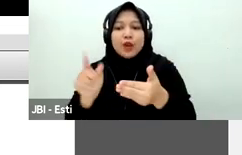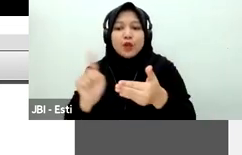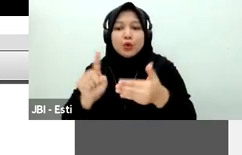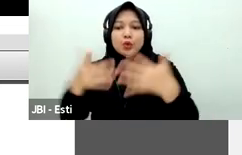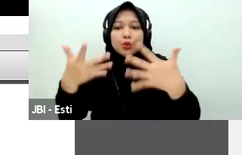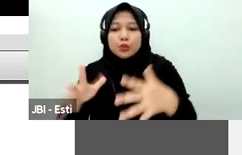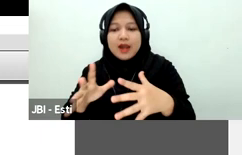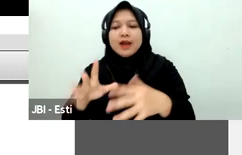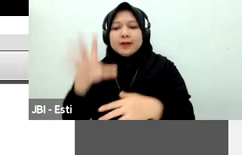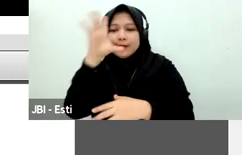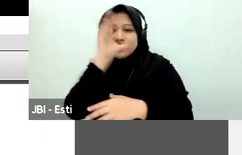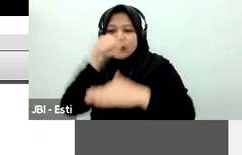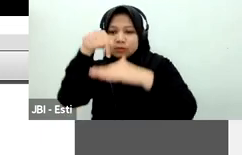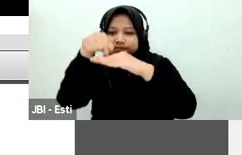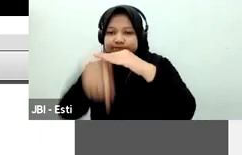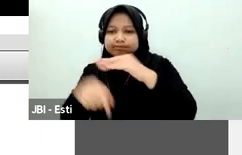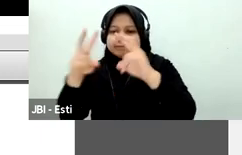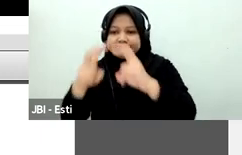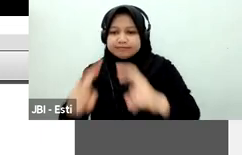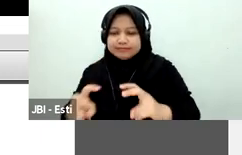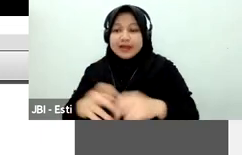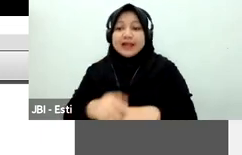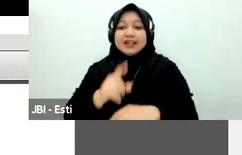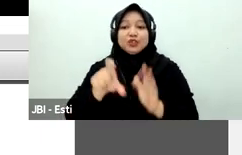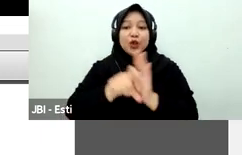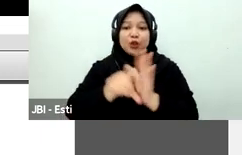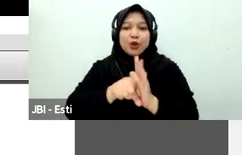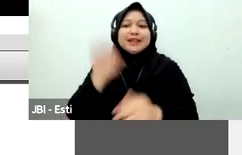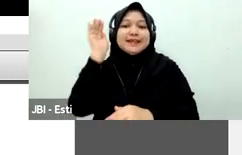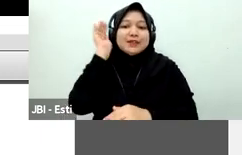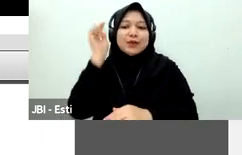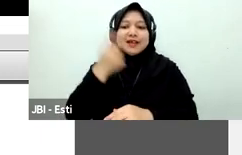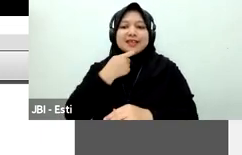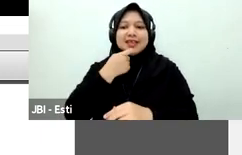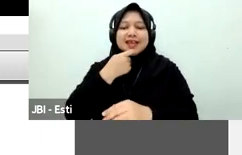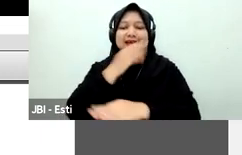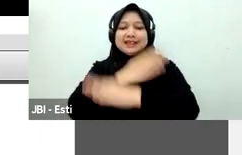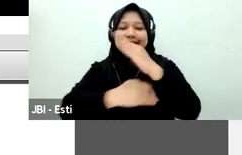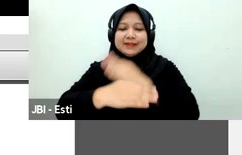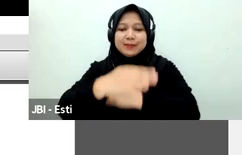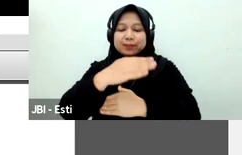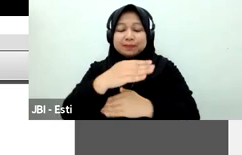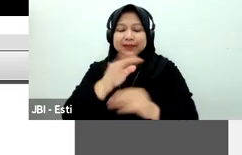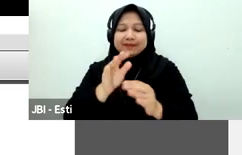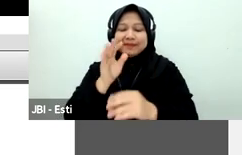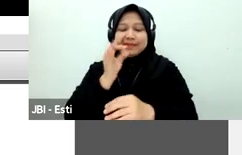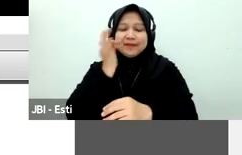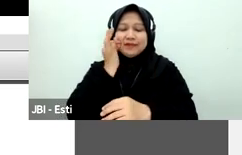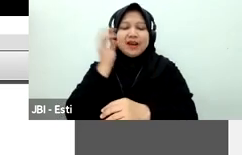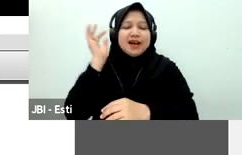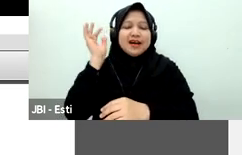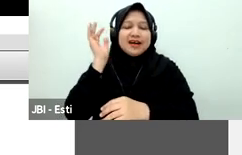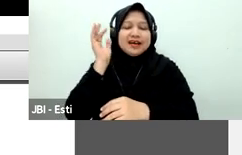misalnya Isuzu bahasa isyarat tadi dikenali sebagai problem yang harus